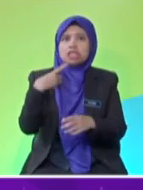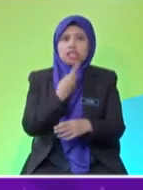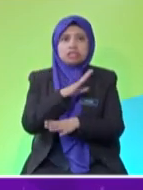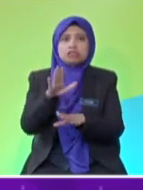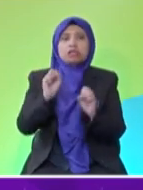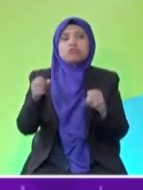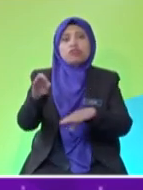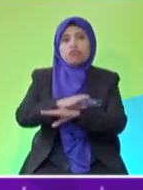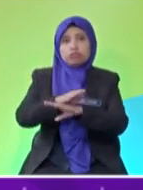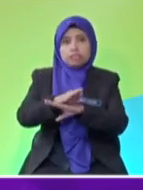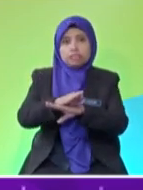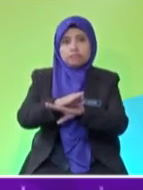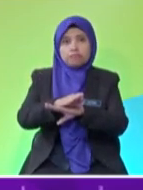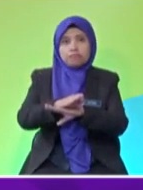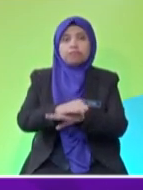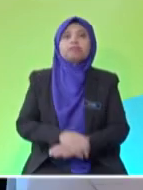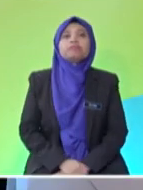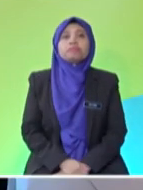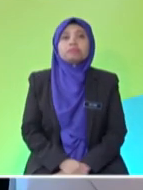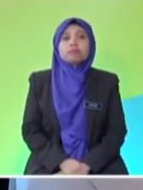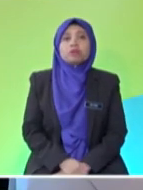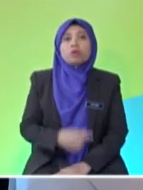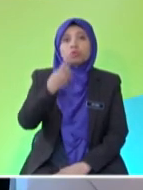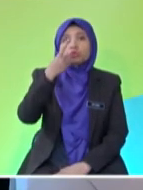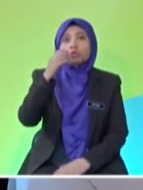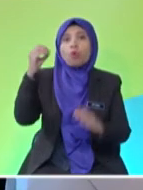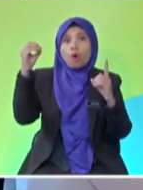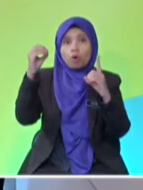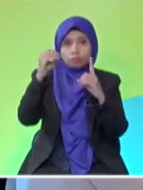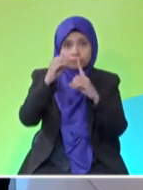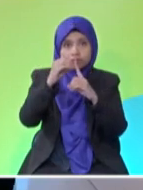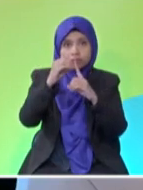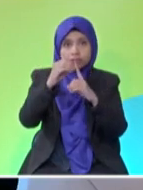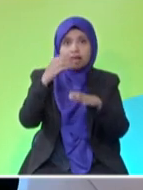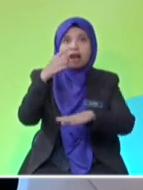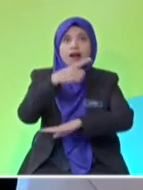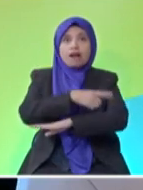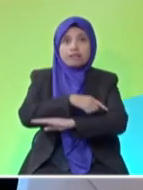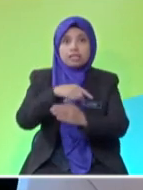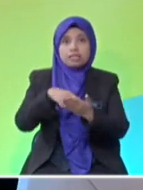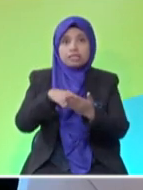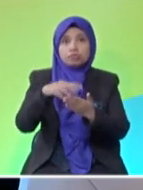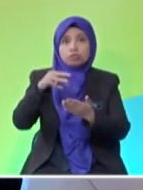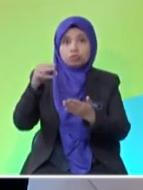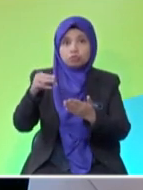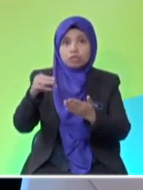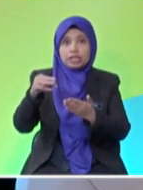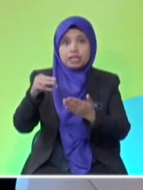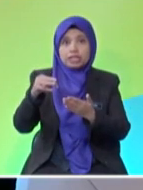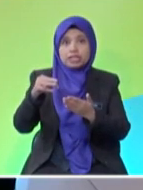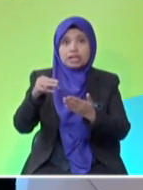pelajaran kita untuk objektif pembelajaran kita pada hari ini mu ataupun